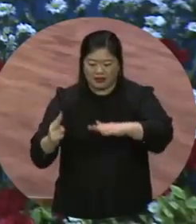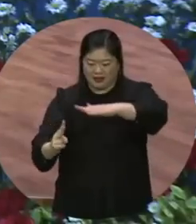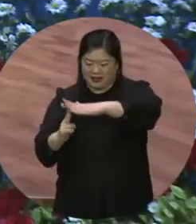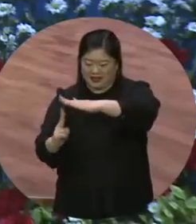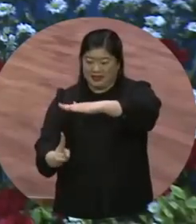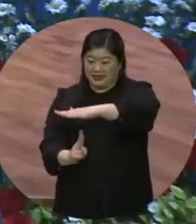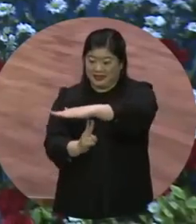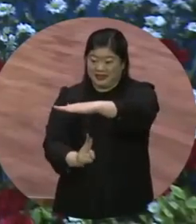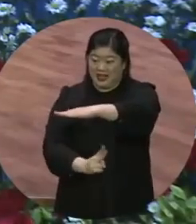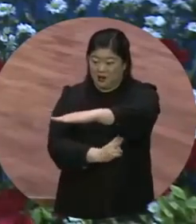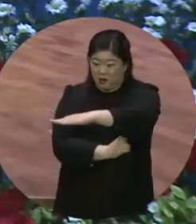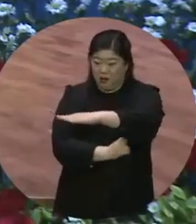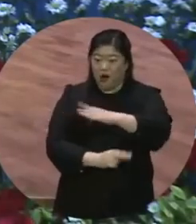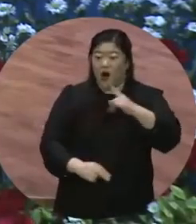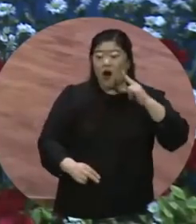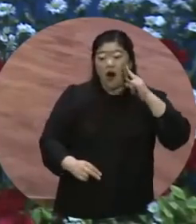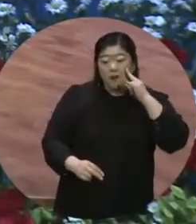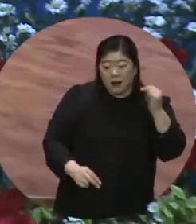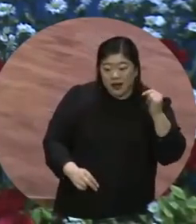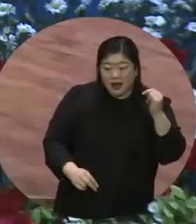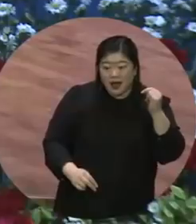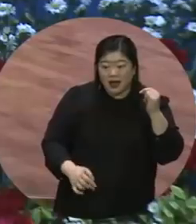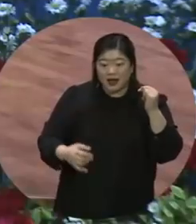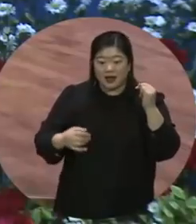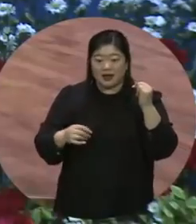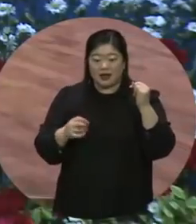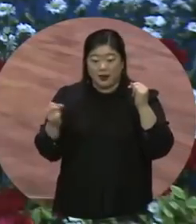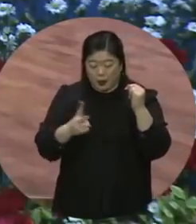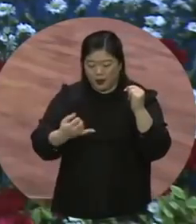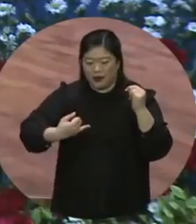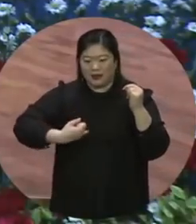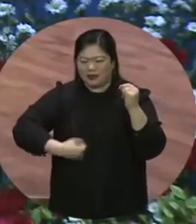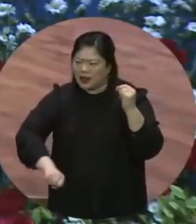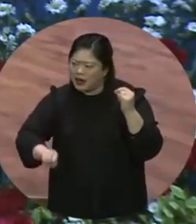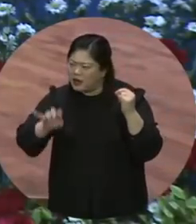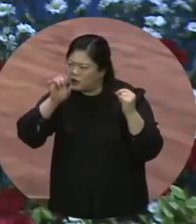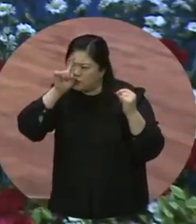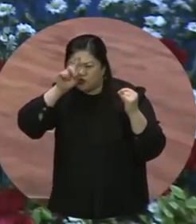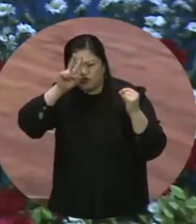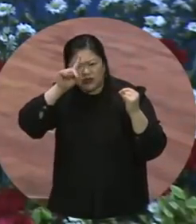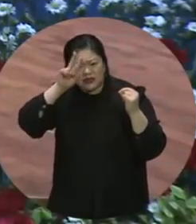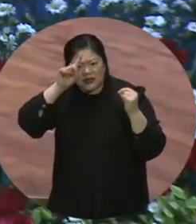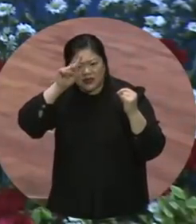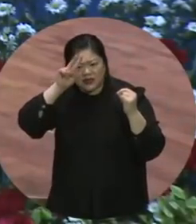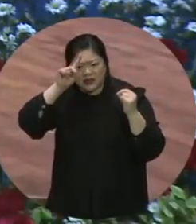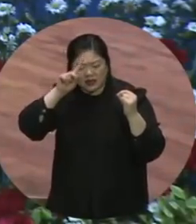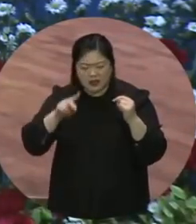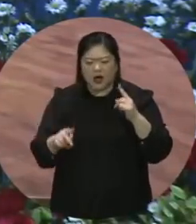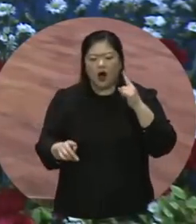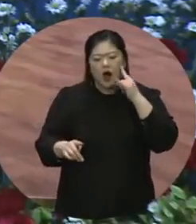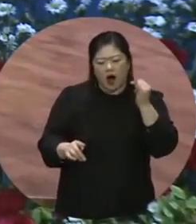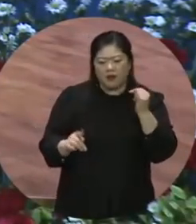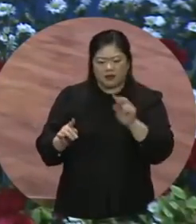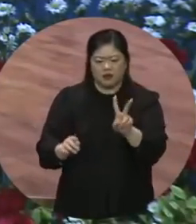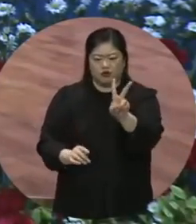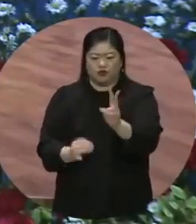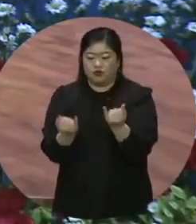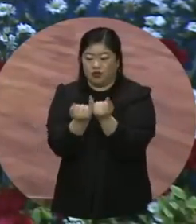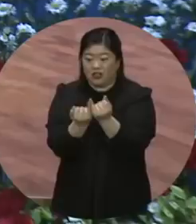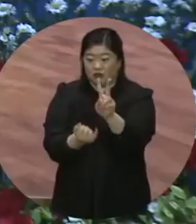울산 대교에서 40대 엄마와 딸 여중 중학생 이 둘이가